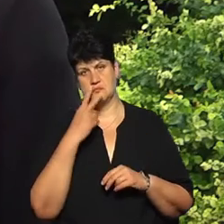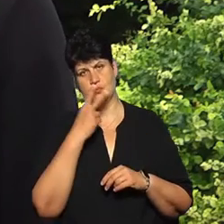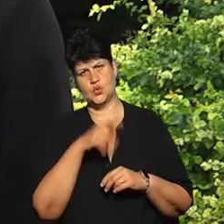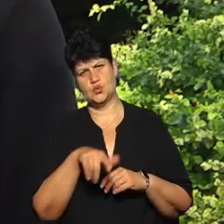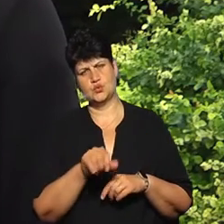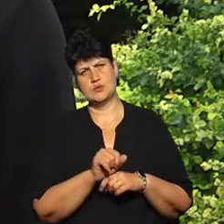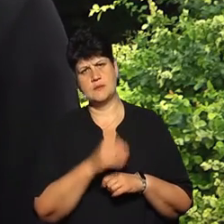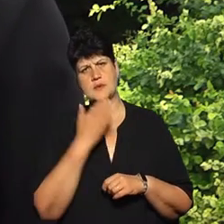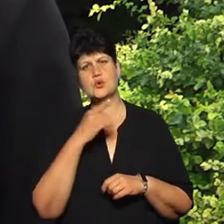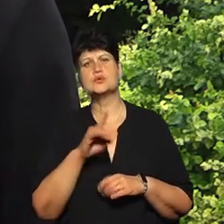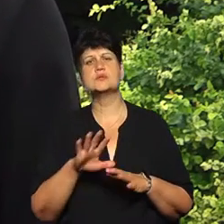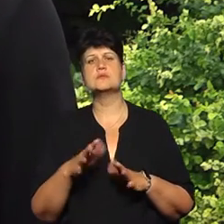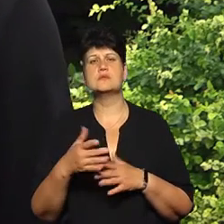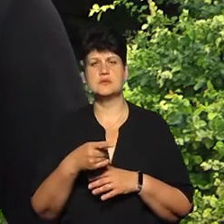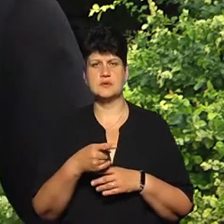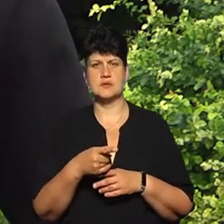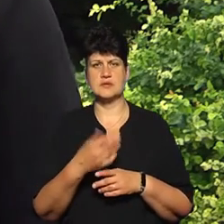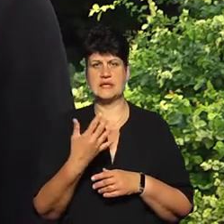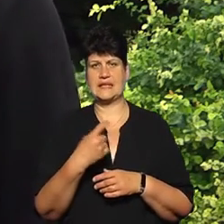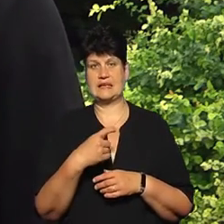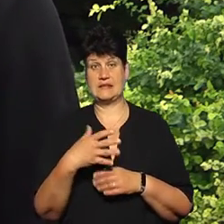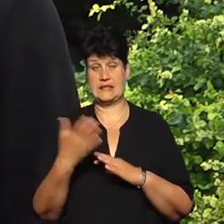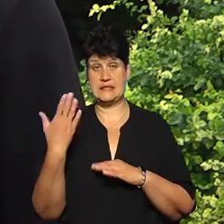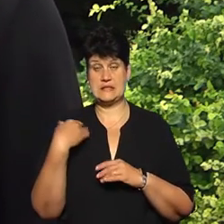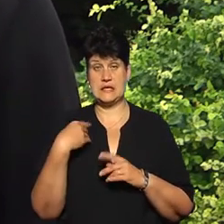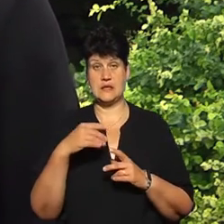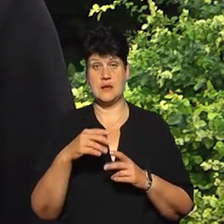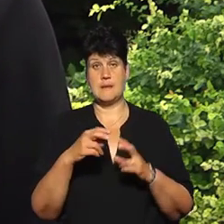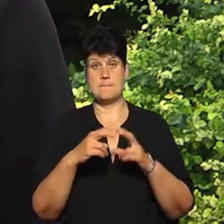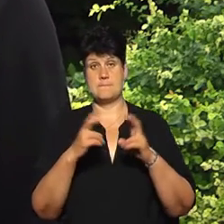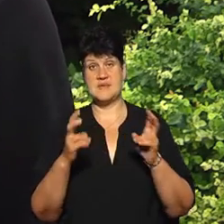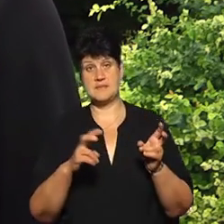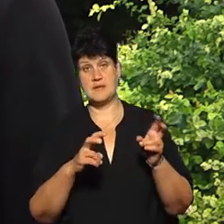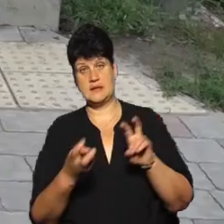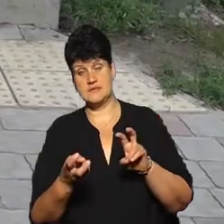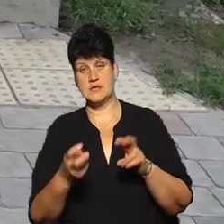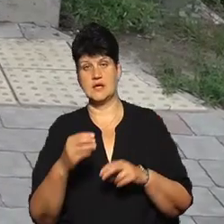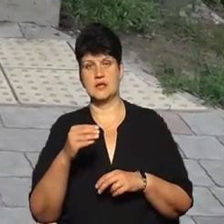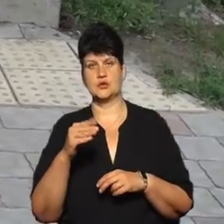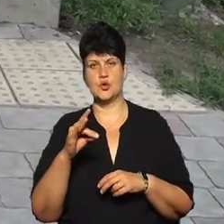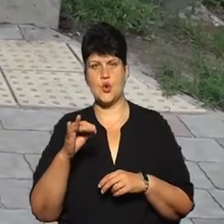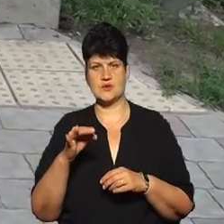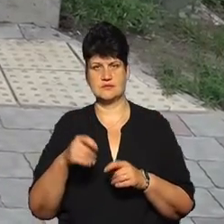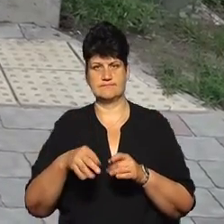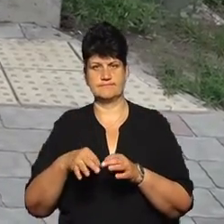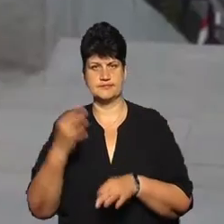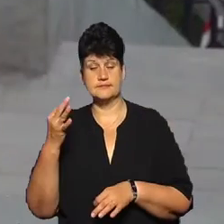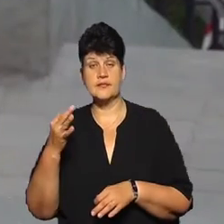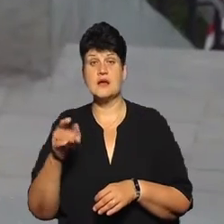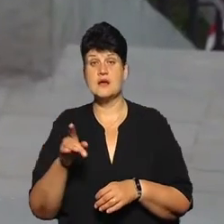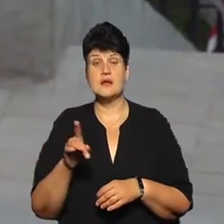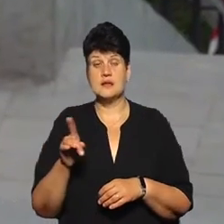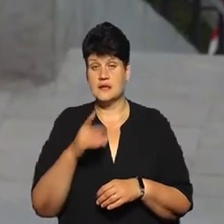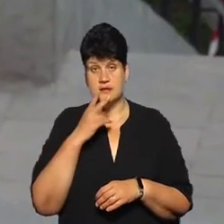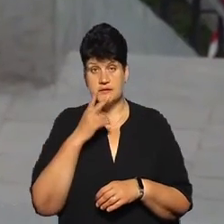Запитався, що трапилося, вони кажуть, там буквально декілька хвилин назад міст перехилився, там якось ще надірвався трос чи щось таке. Незважаючи на вказівники,